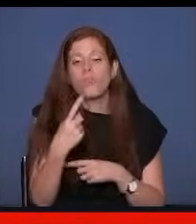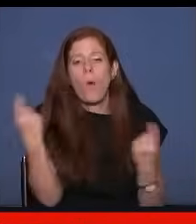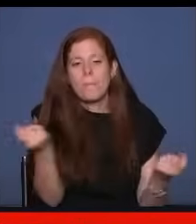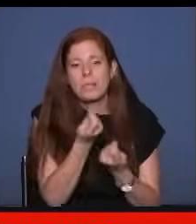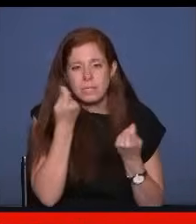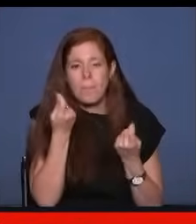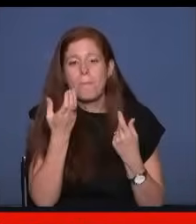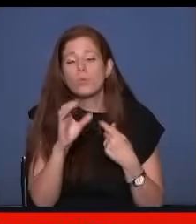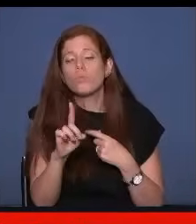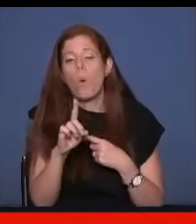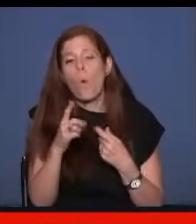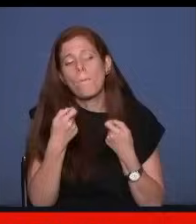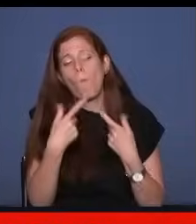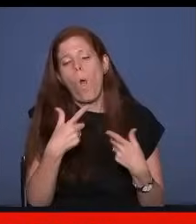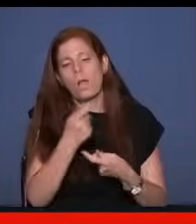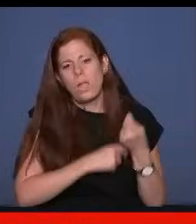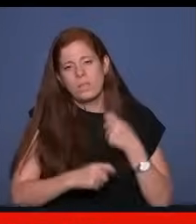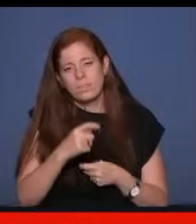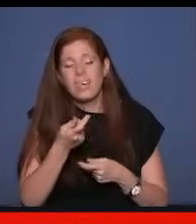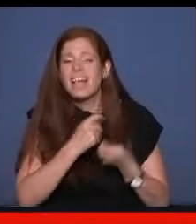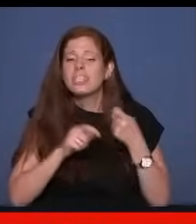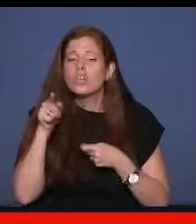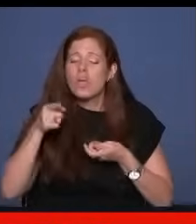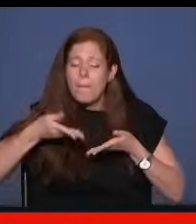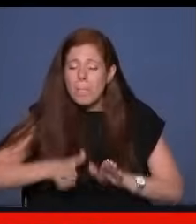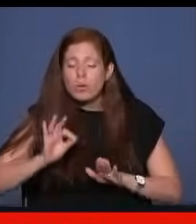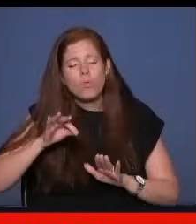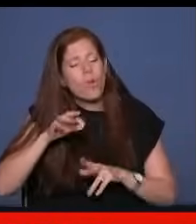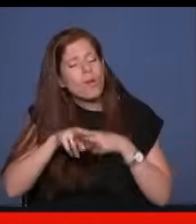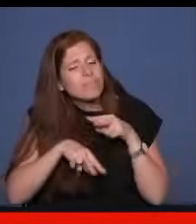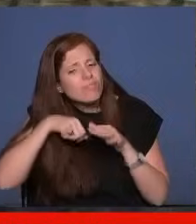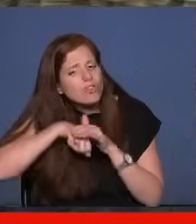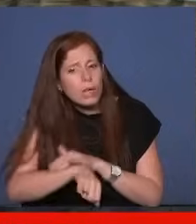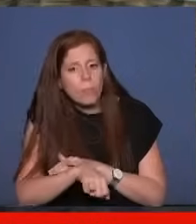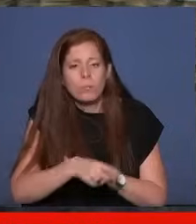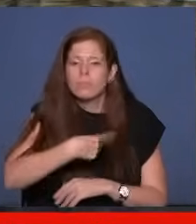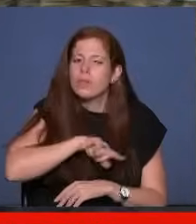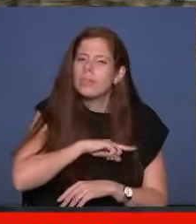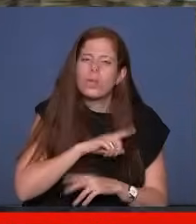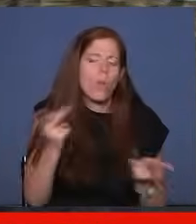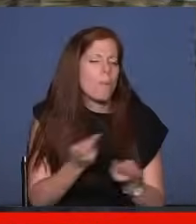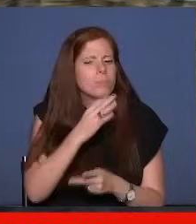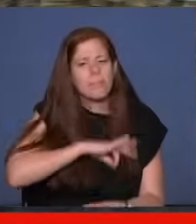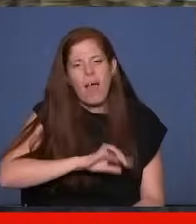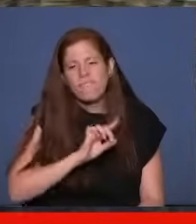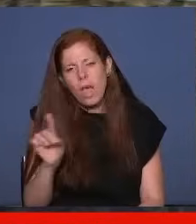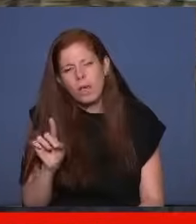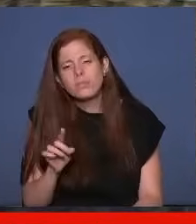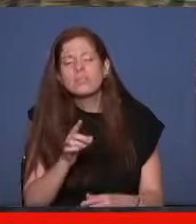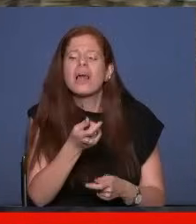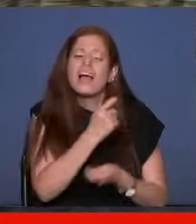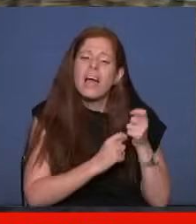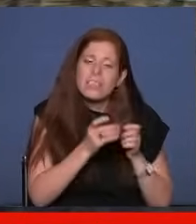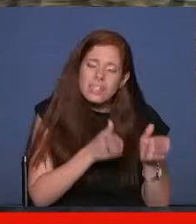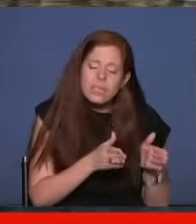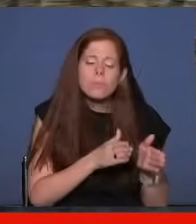את העסק למחירה. העסק שבנו טיפח והשקיע בו. אנחנו לא מחפשים לעשות רווח. זה לקחת את העסק, מישהו שימשיך